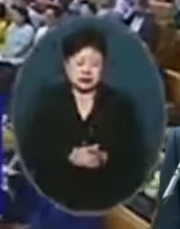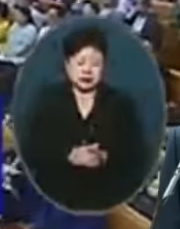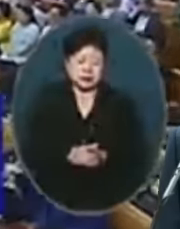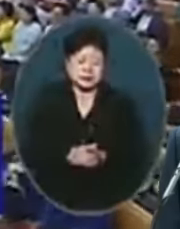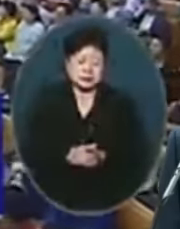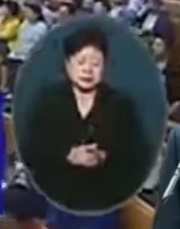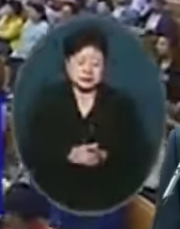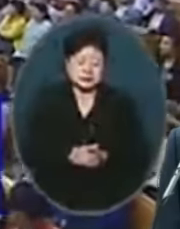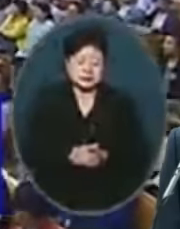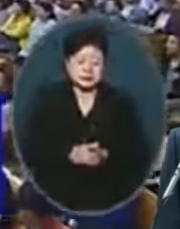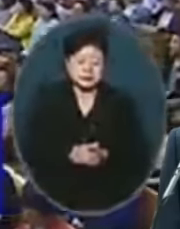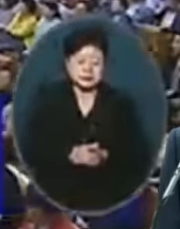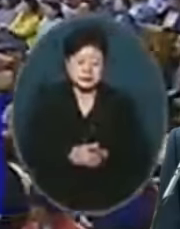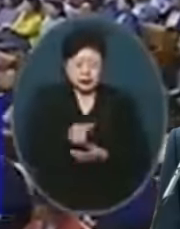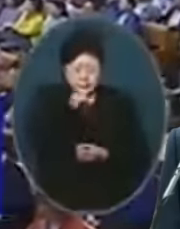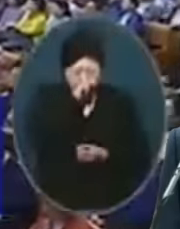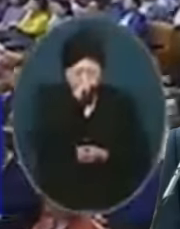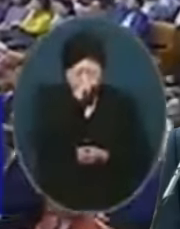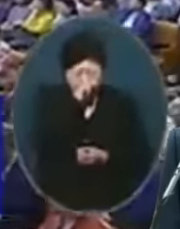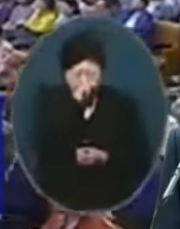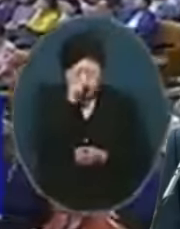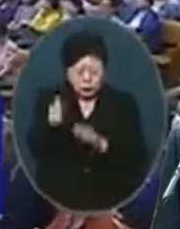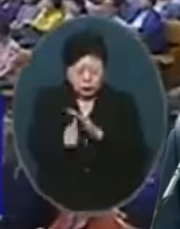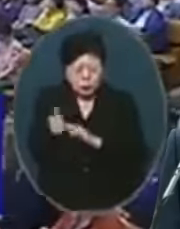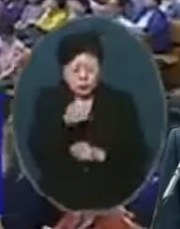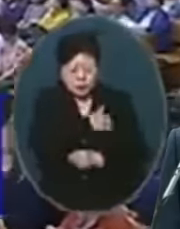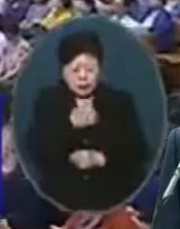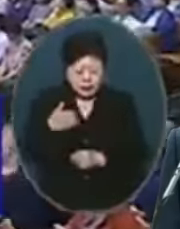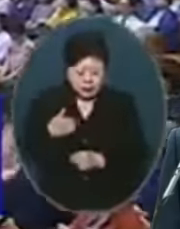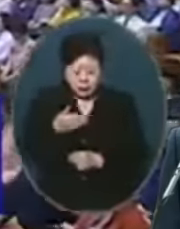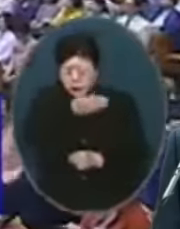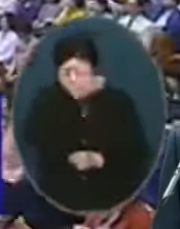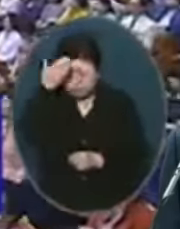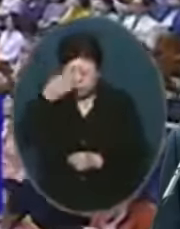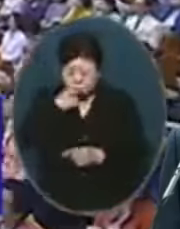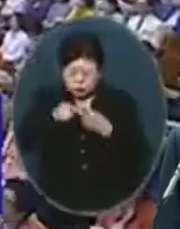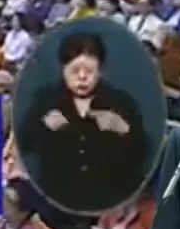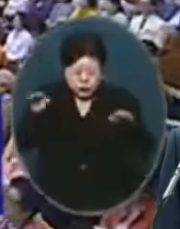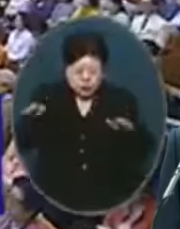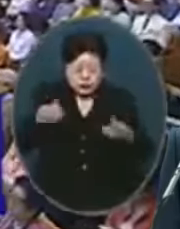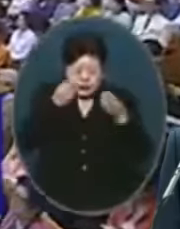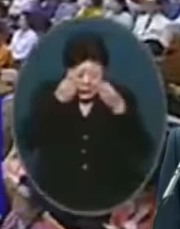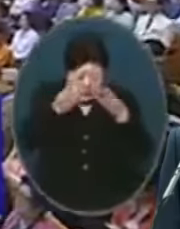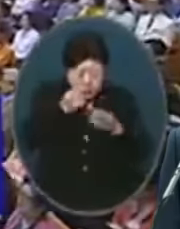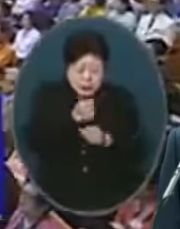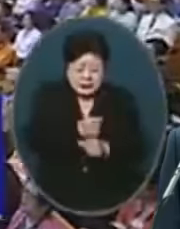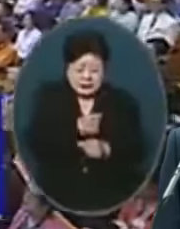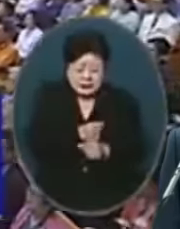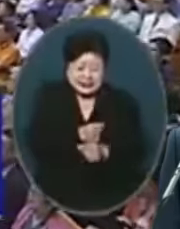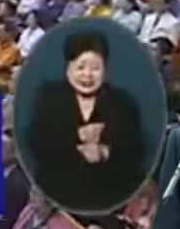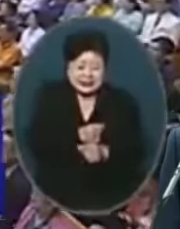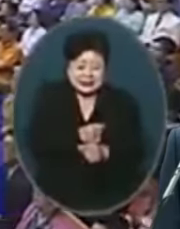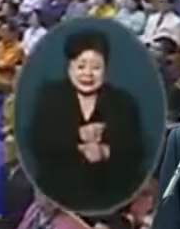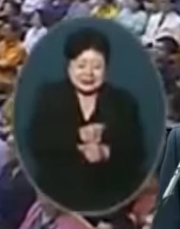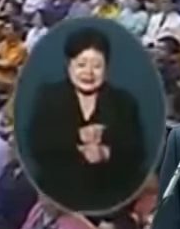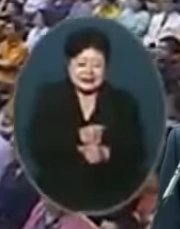관을 씌우시며 좋은 것으로 내 소원을 만족해 하사 내 청춘으로 독수리같이 새롭게 하시는도다.